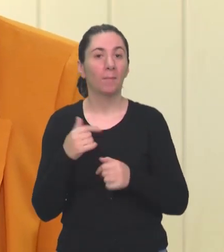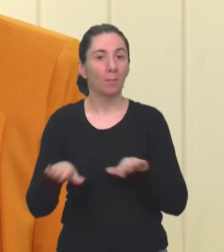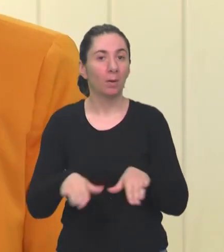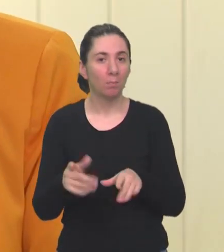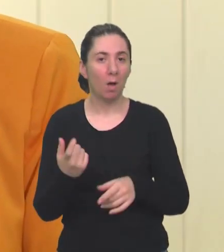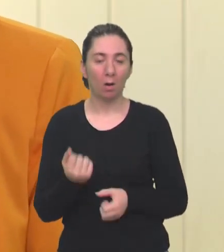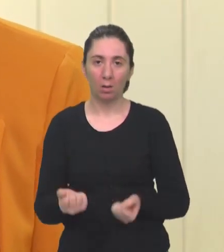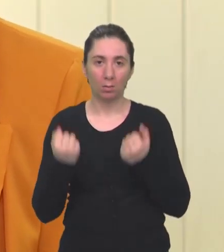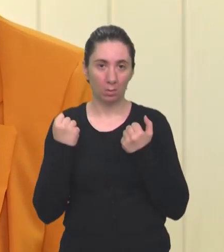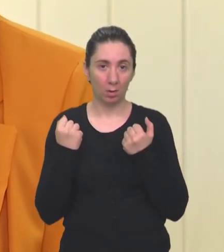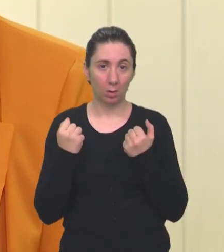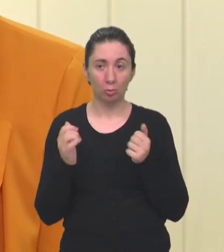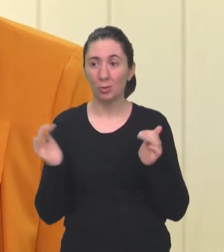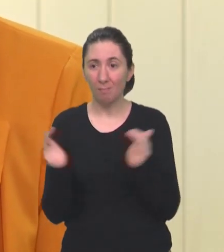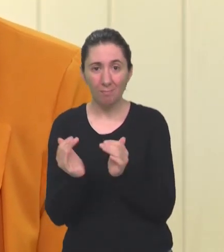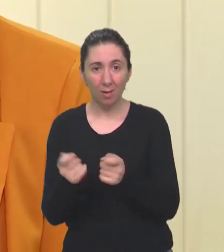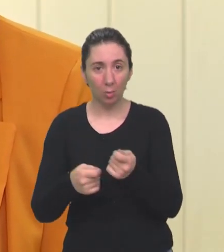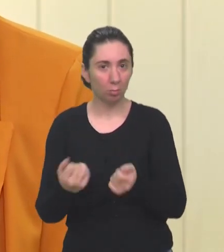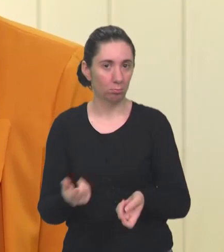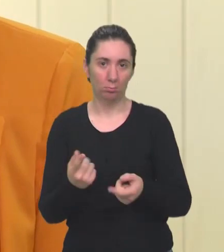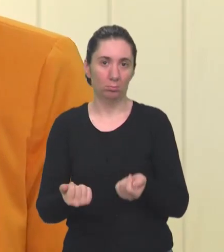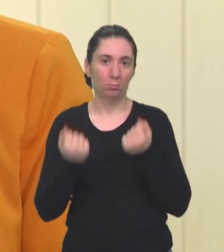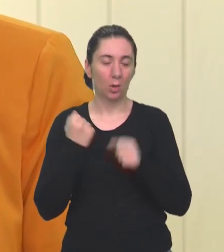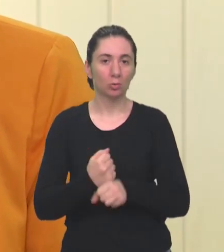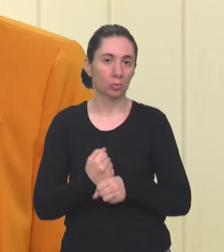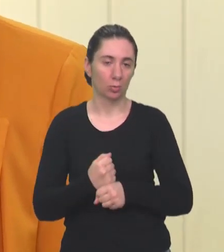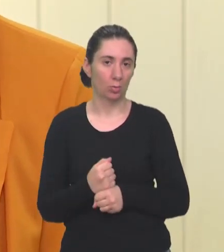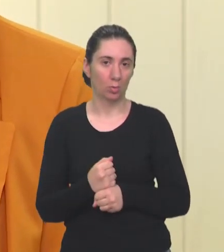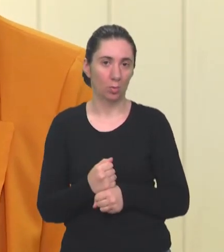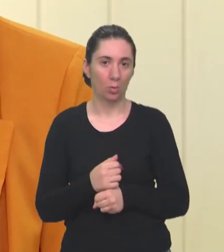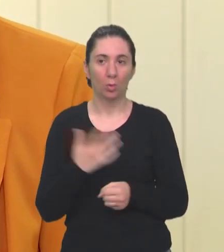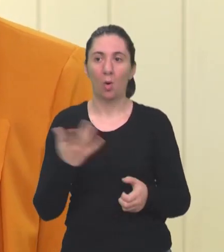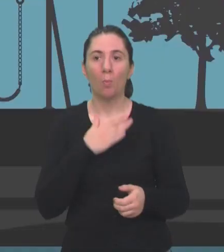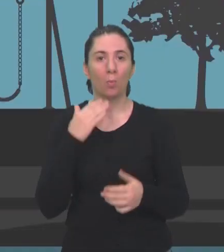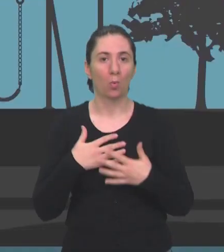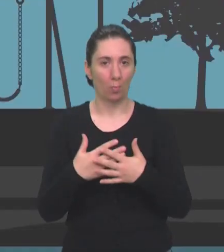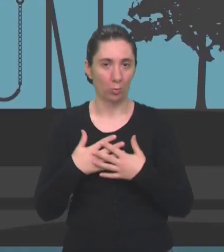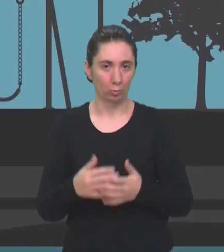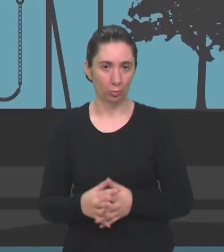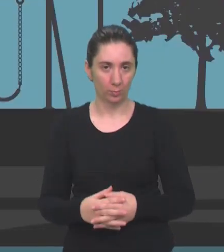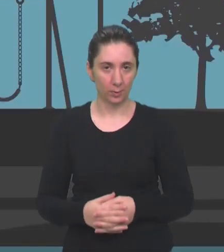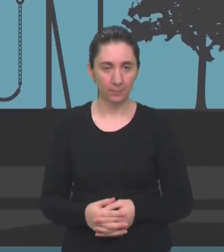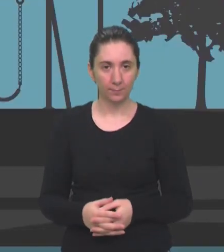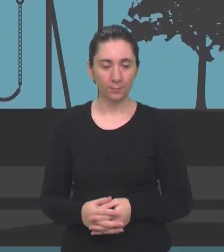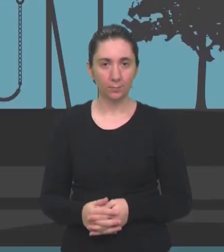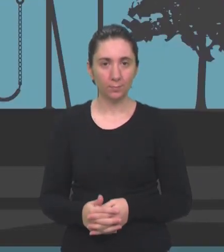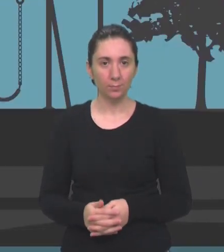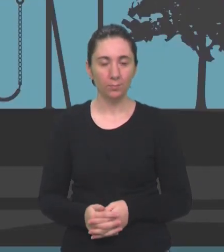je teško, pogotovo za neke manje udruge, teško je funkcionirati onako punim plućima.